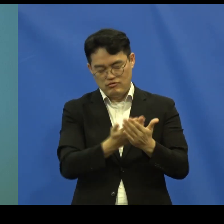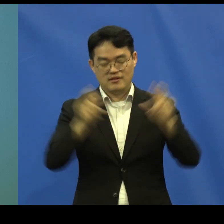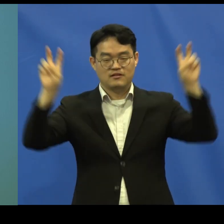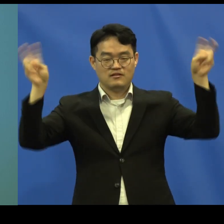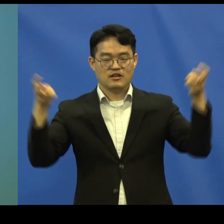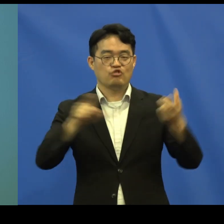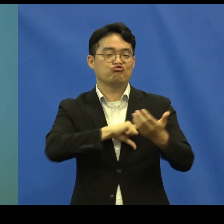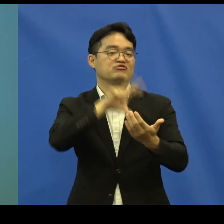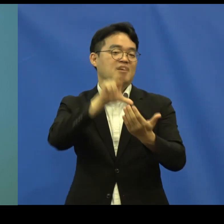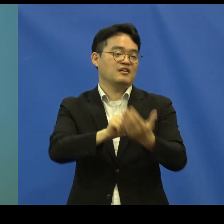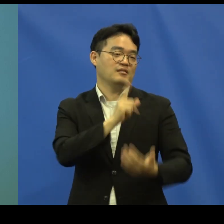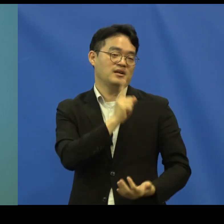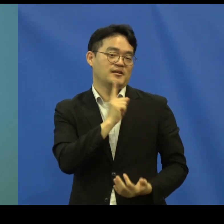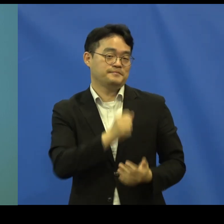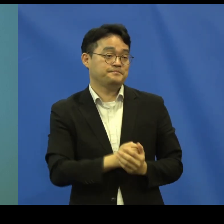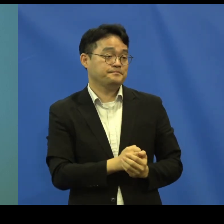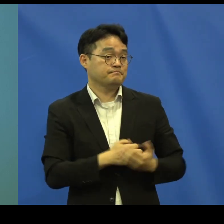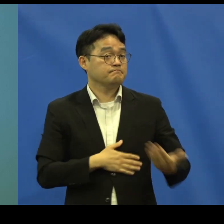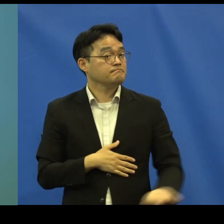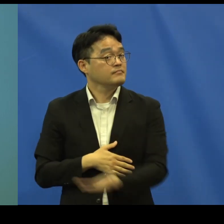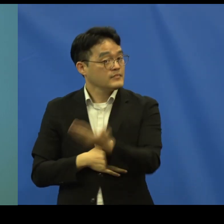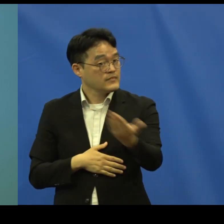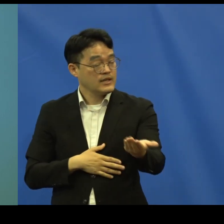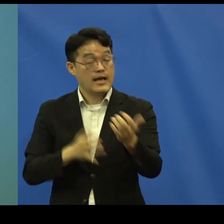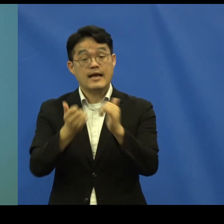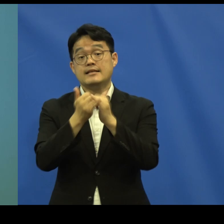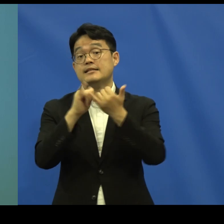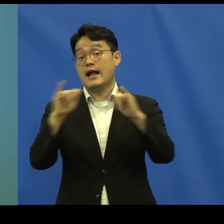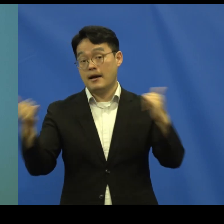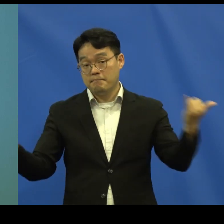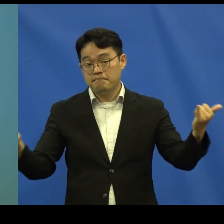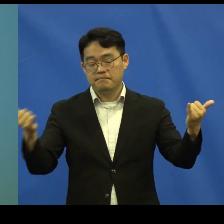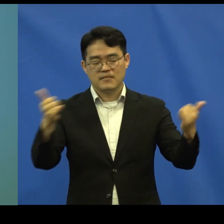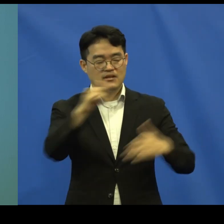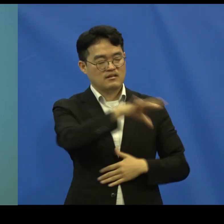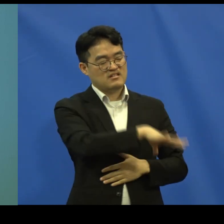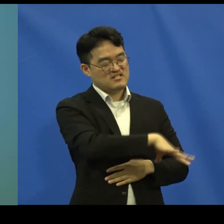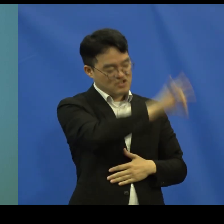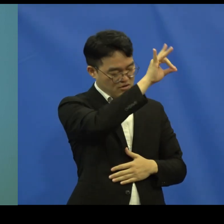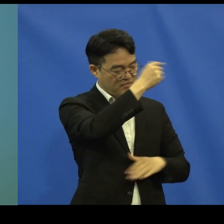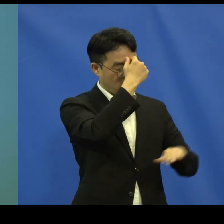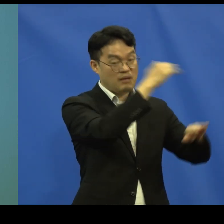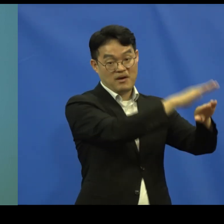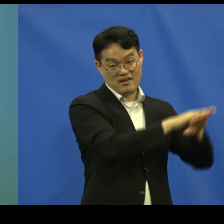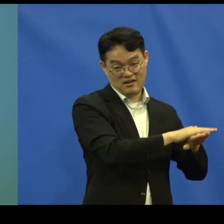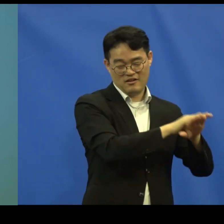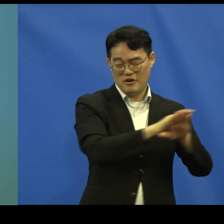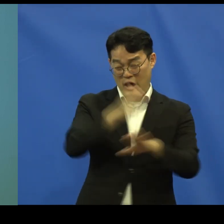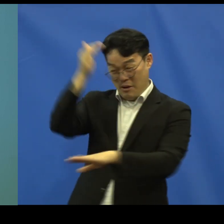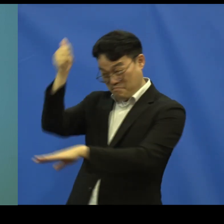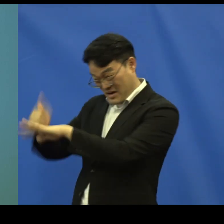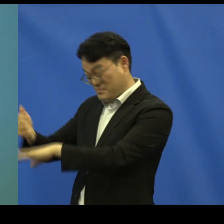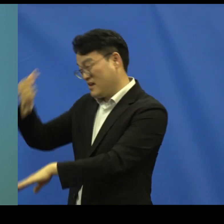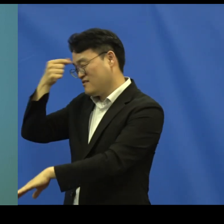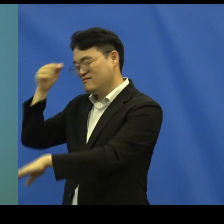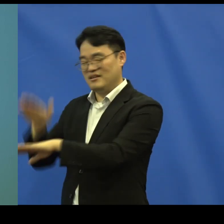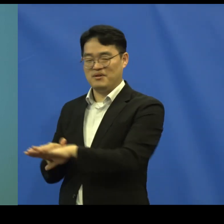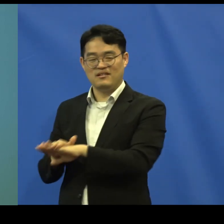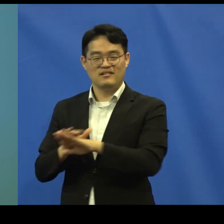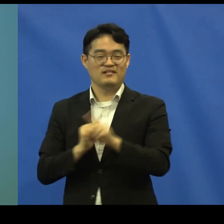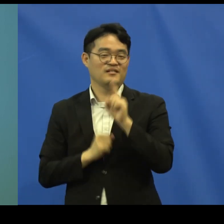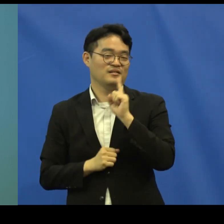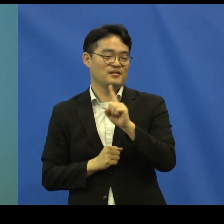인간은 예배로 시작해서 예배로 끝난다고 볼 수 있습니다. 누구를 예배하느냐는 다 다를 수 있지만